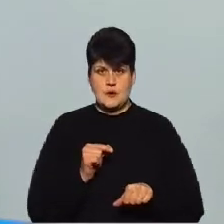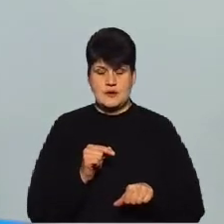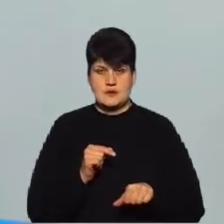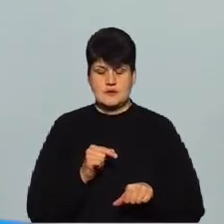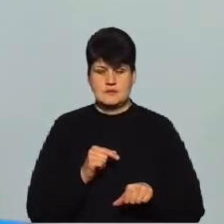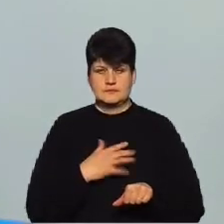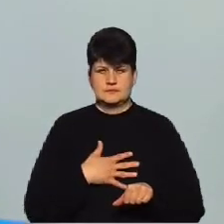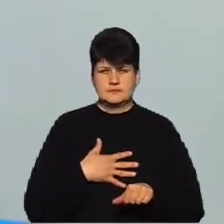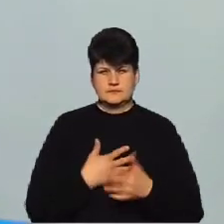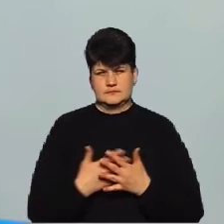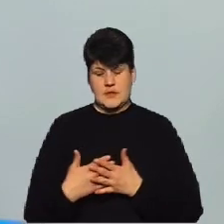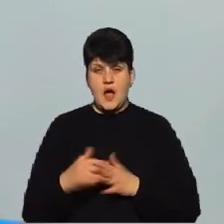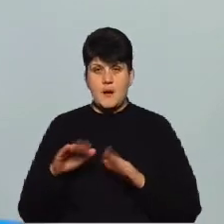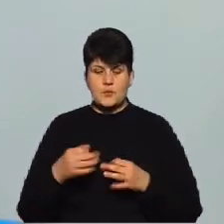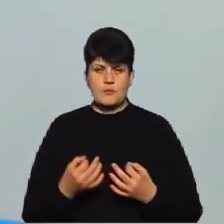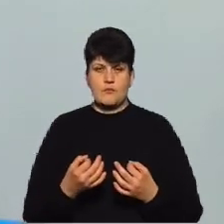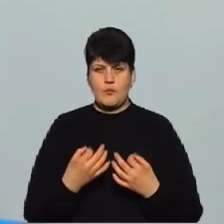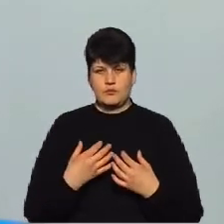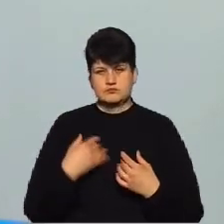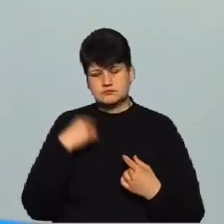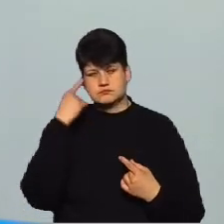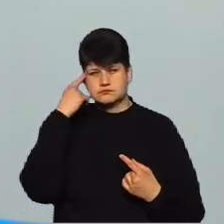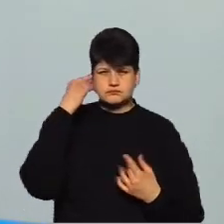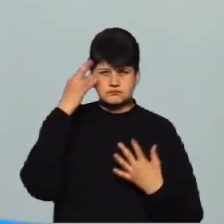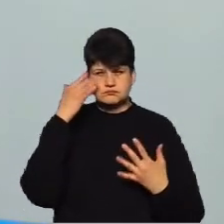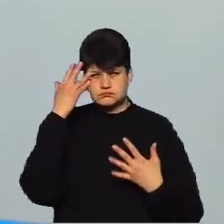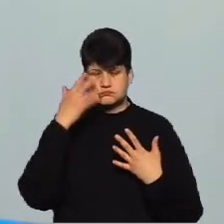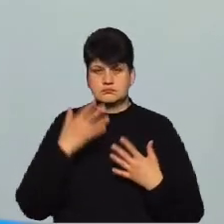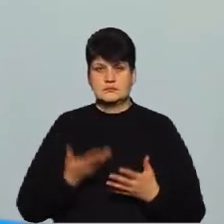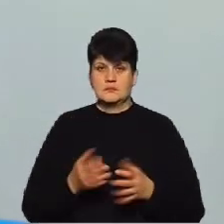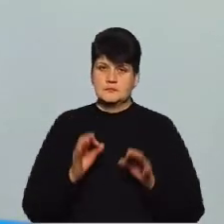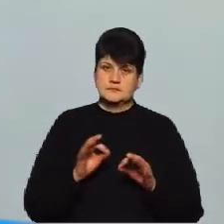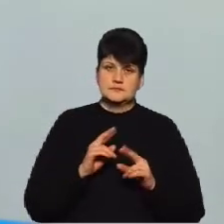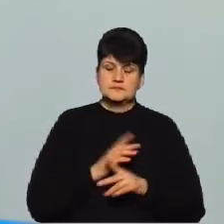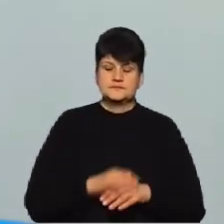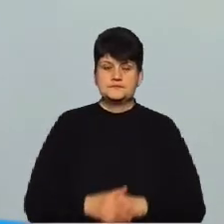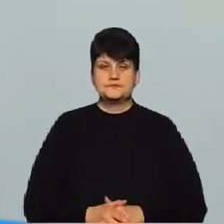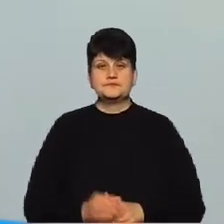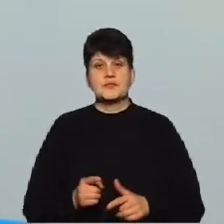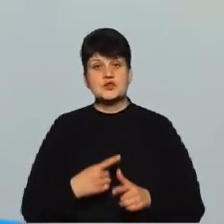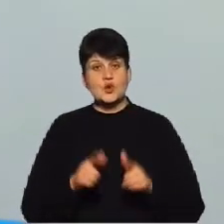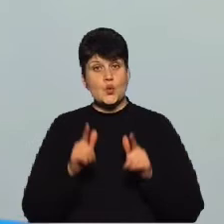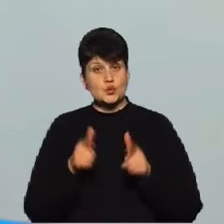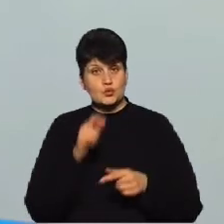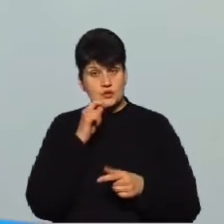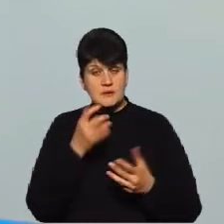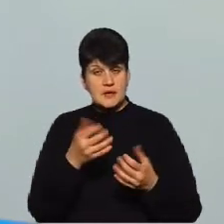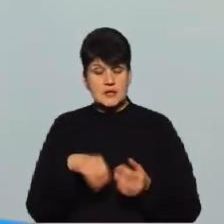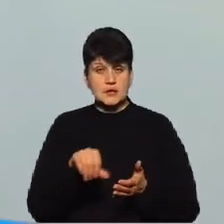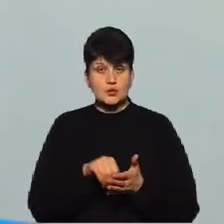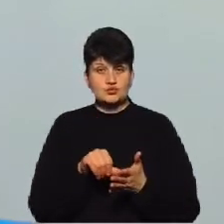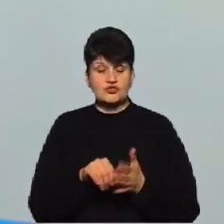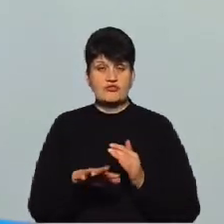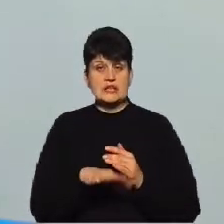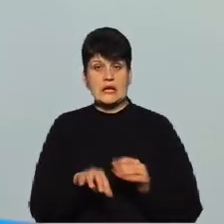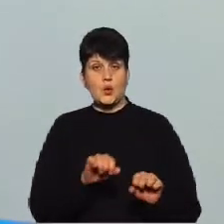потім її пояснюємо для себе. Працює вже раціо, раціональна частина. Чи готові українці взяти участь у лавах тероборони?